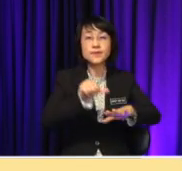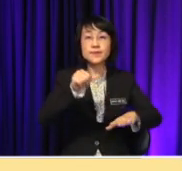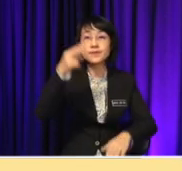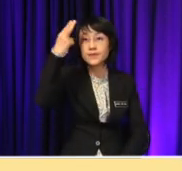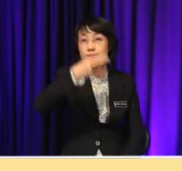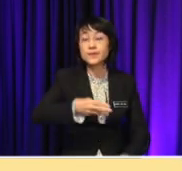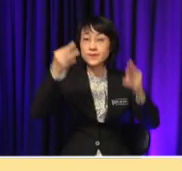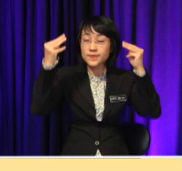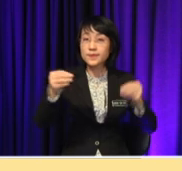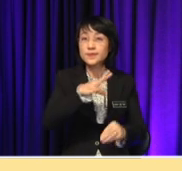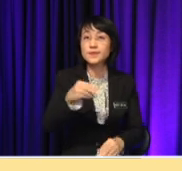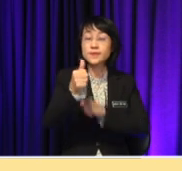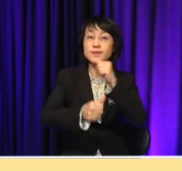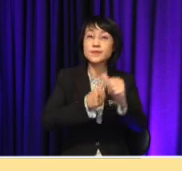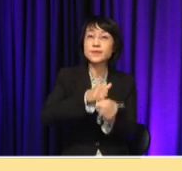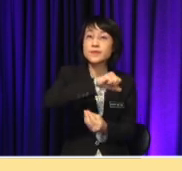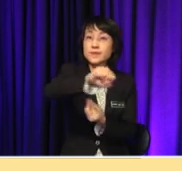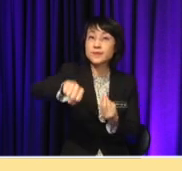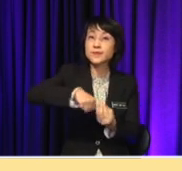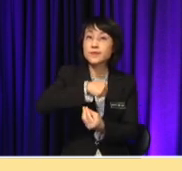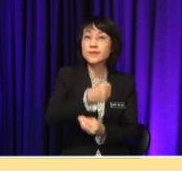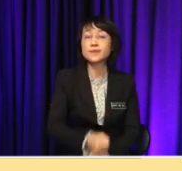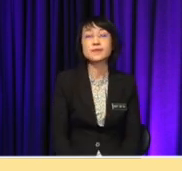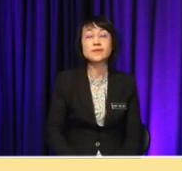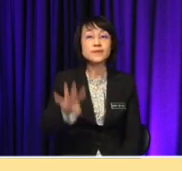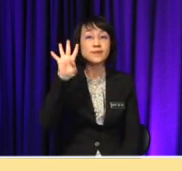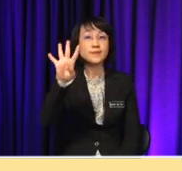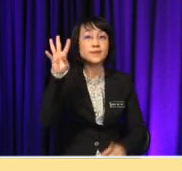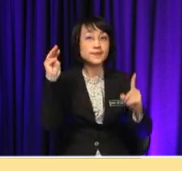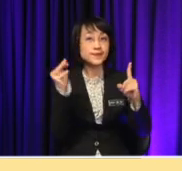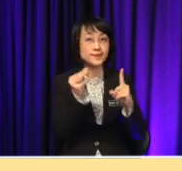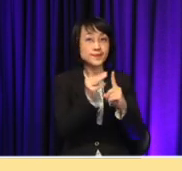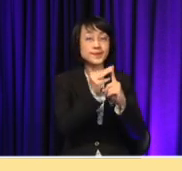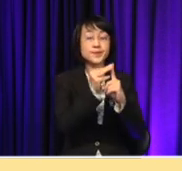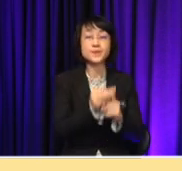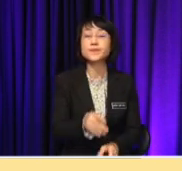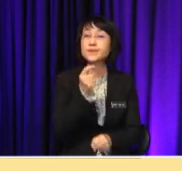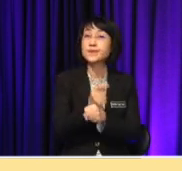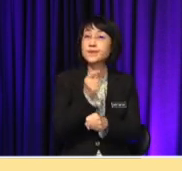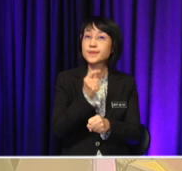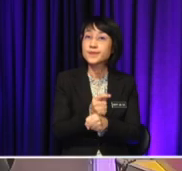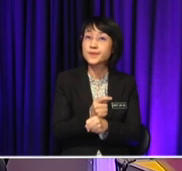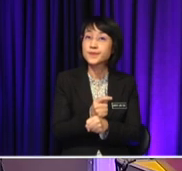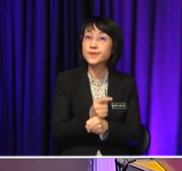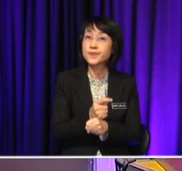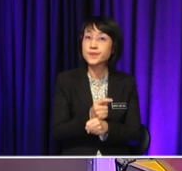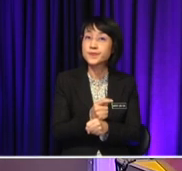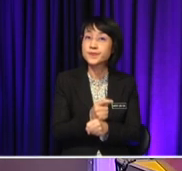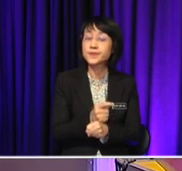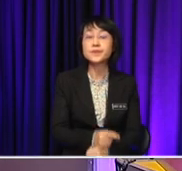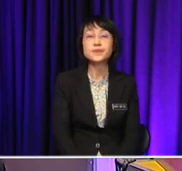manusia dan alam kita empat markah Hah tugasnya ini sebelum buat tugas saya itu tidak apa